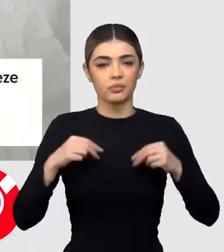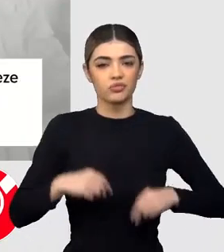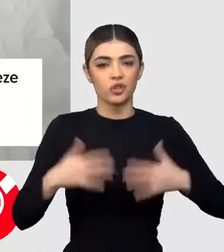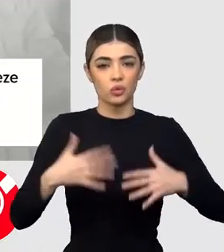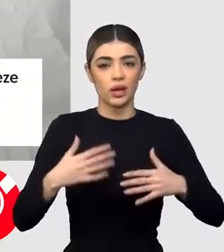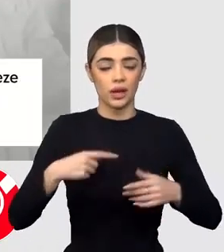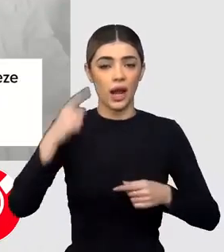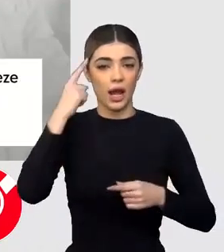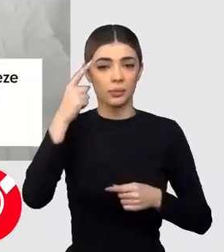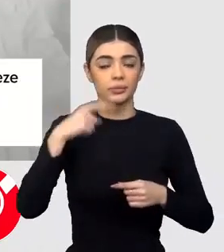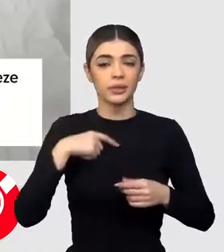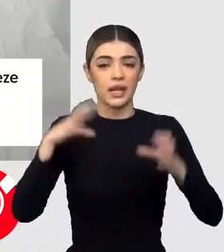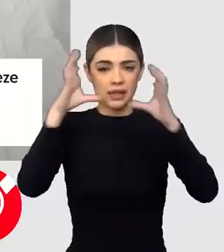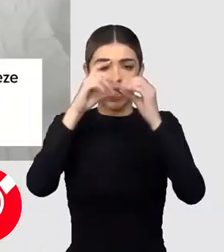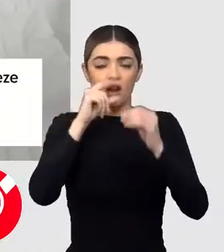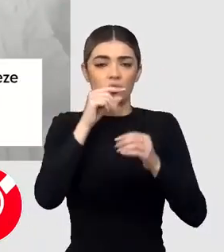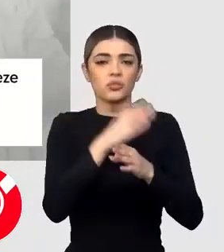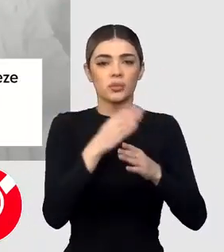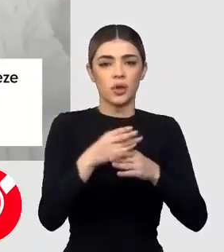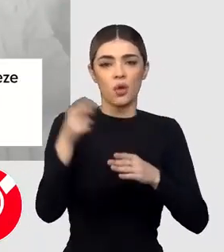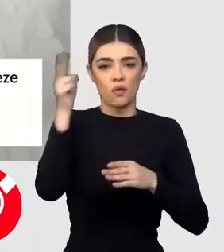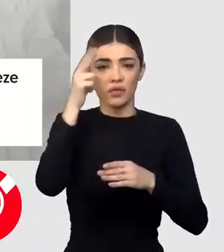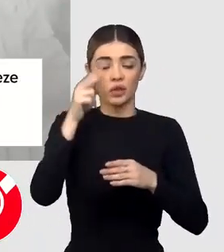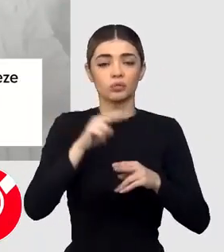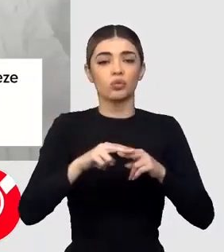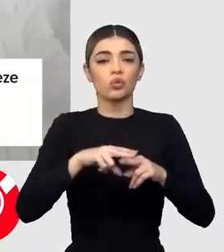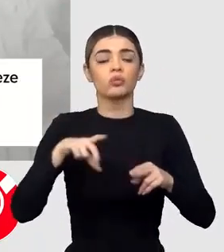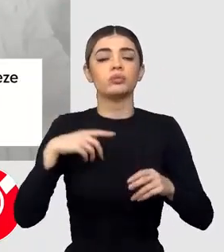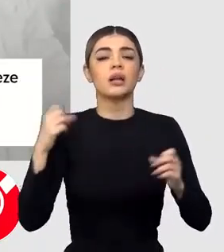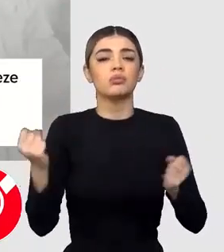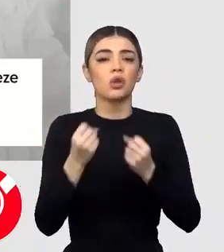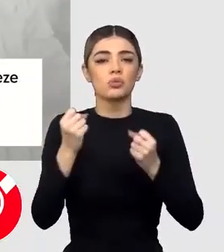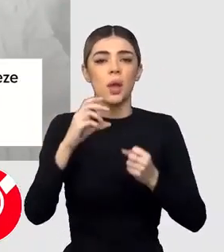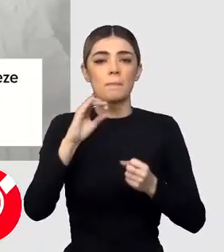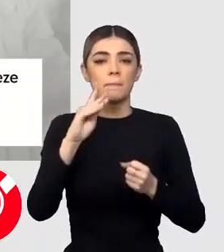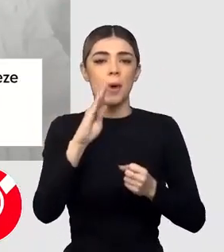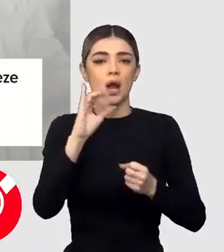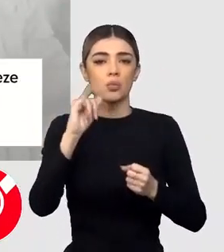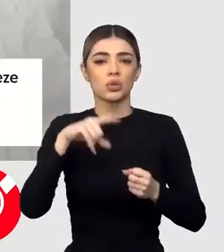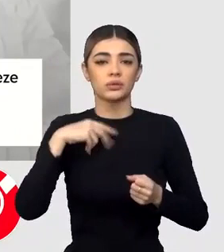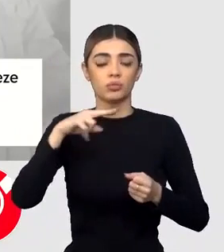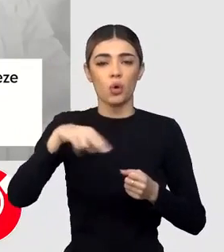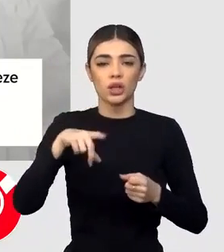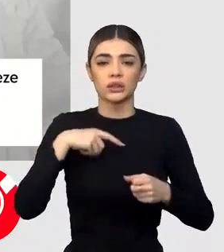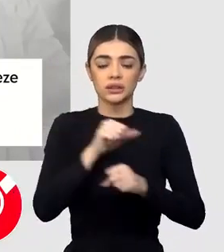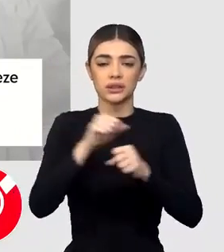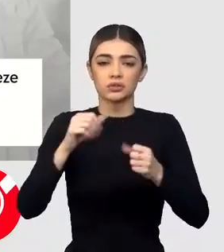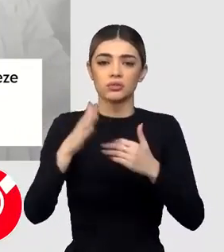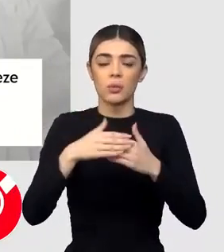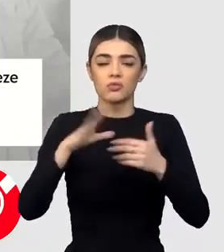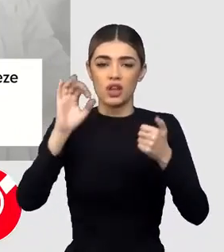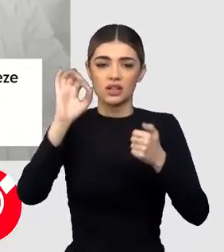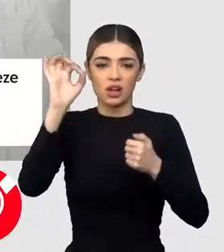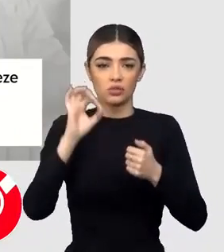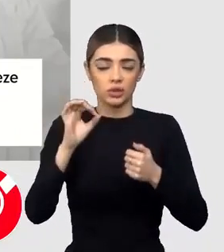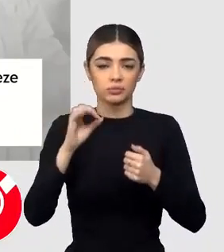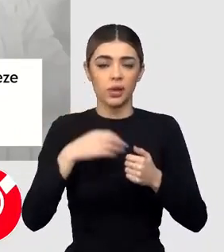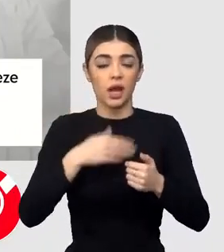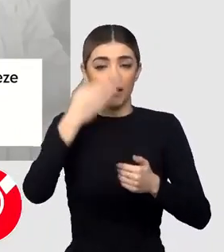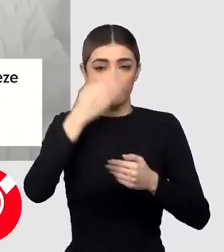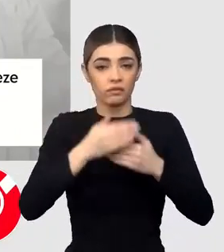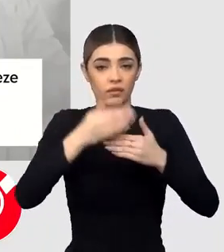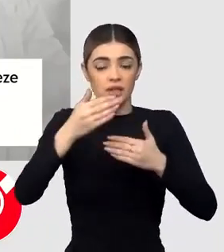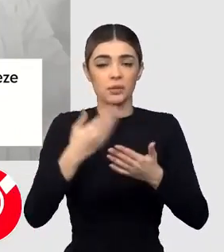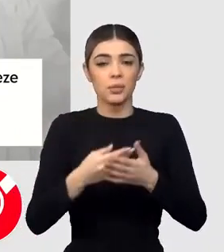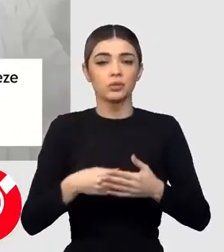Zelenzki a amintit în discursul lui Noctur și despre luptătorii din Bahmut, regiune care este distrusă în proporție de peste 60%.